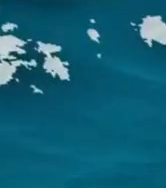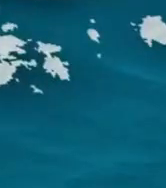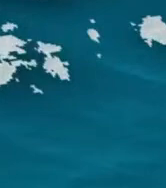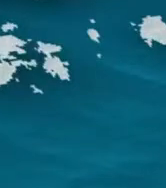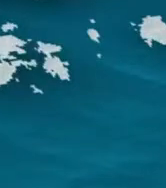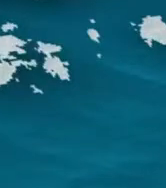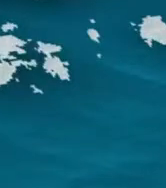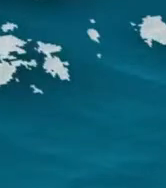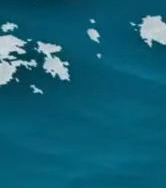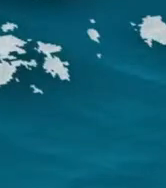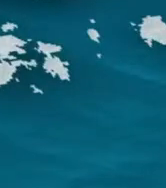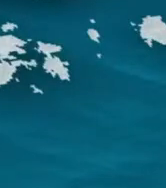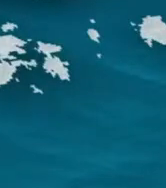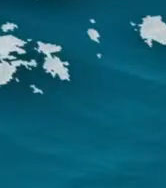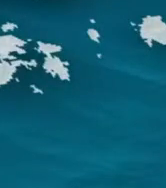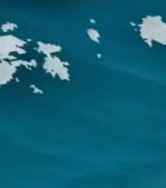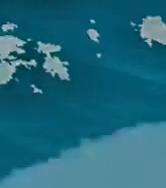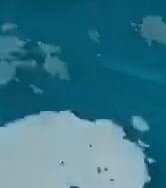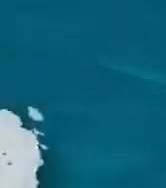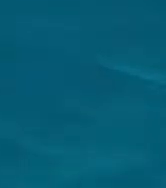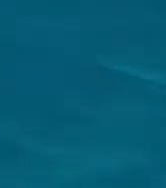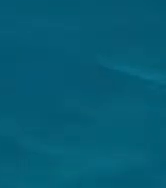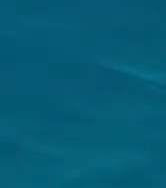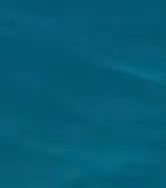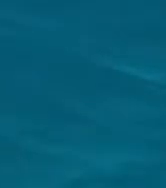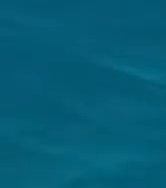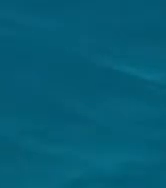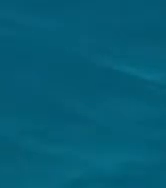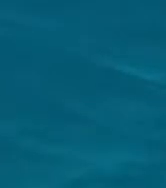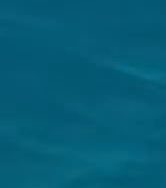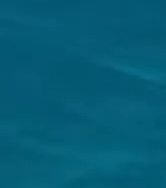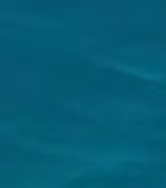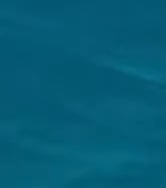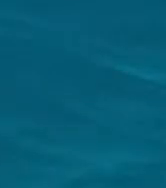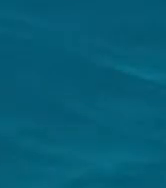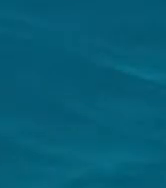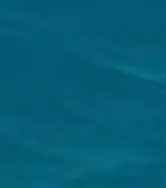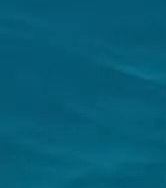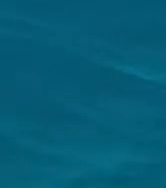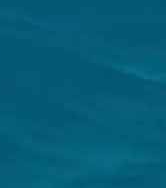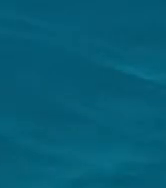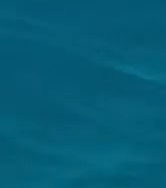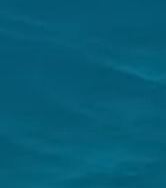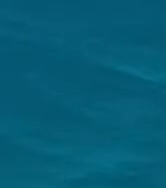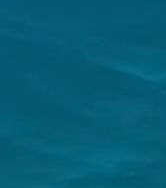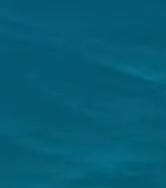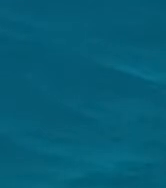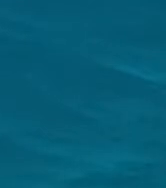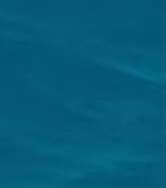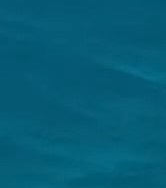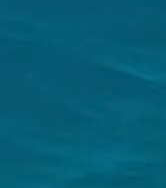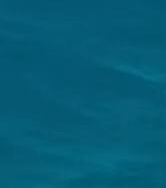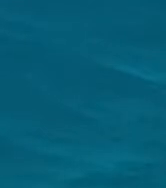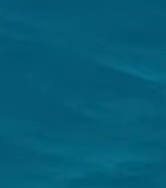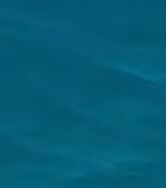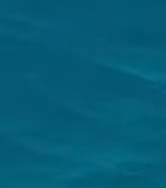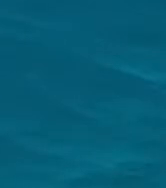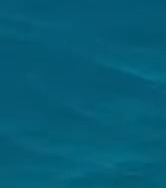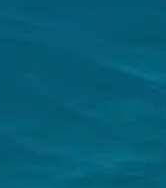최고 기온 27도가 예상됩니다. 현재 먼바다를 중심으로는 풍랑특보가, 서해남부